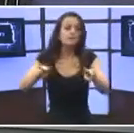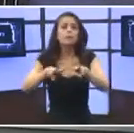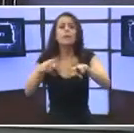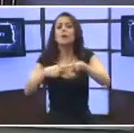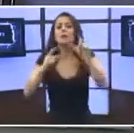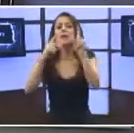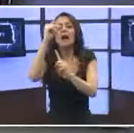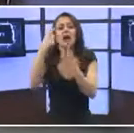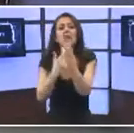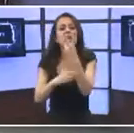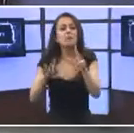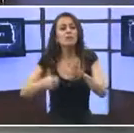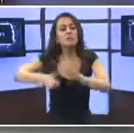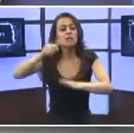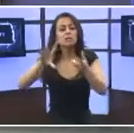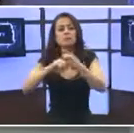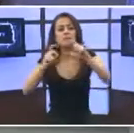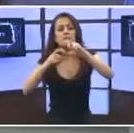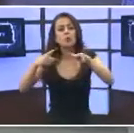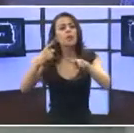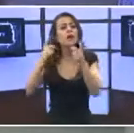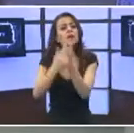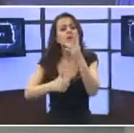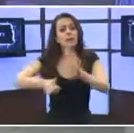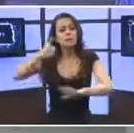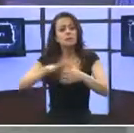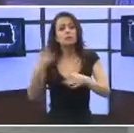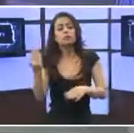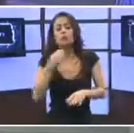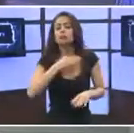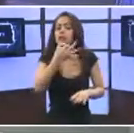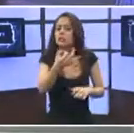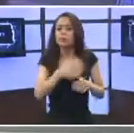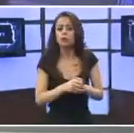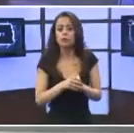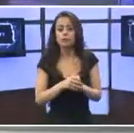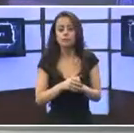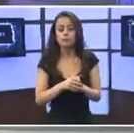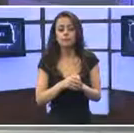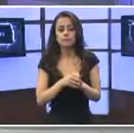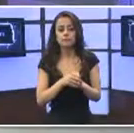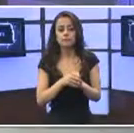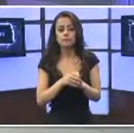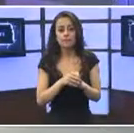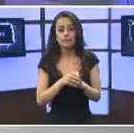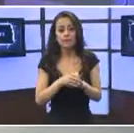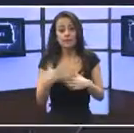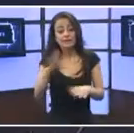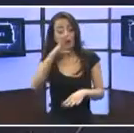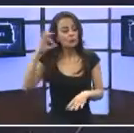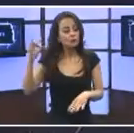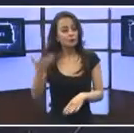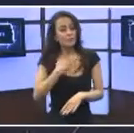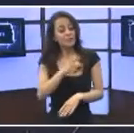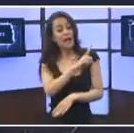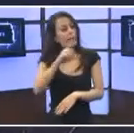olmak üzere Soner Yılmaz beyefendiye ve Engin Vardar beyefendiye çok teşekkür ediyorum ki hala bu saatte bizim burada yanımızdalar. Ne mutlu bize. Hayırlı bir